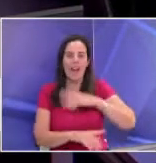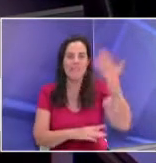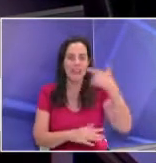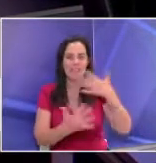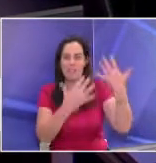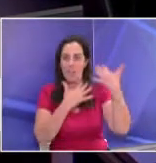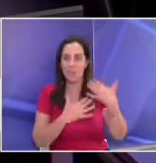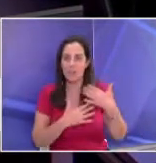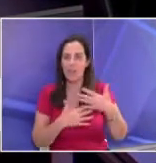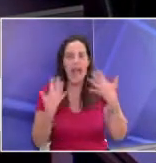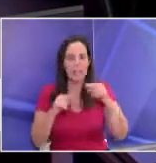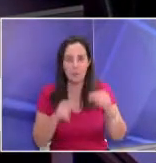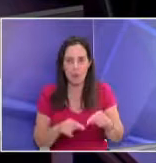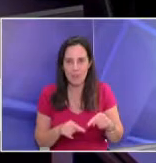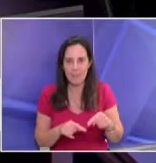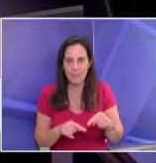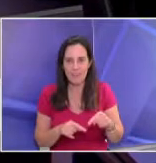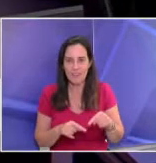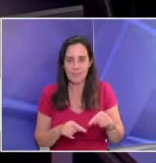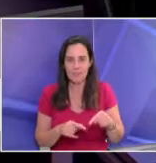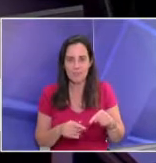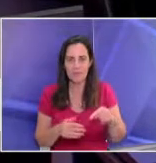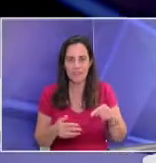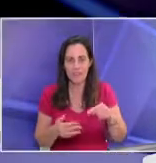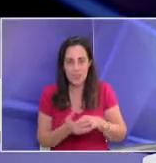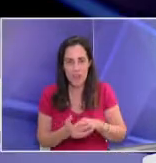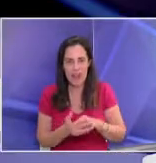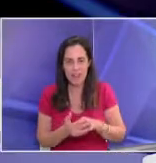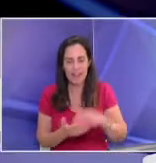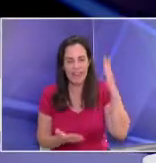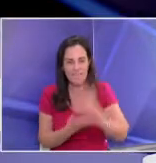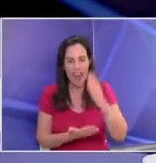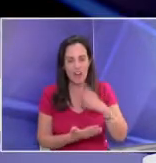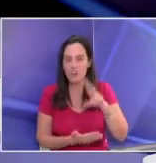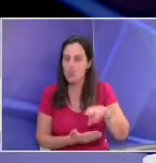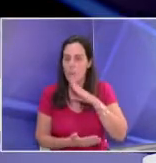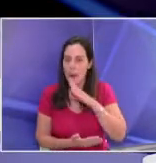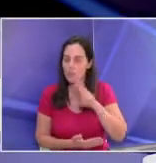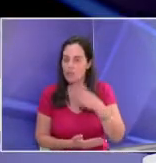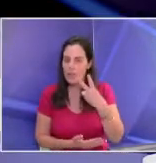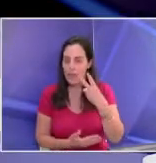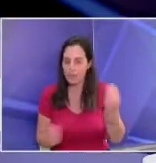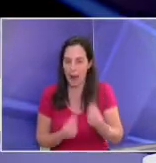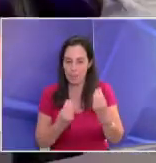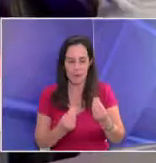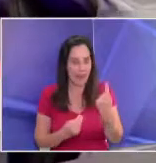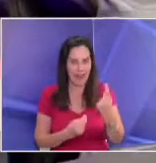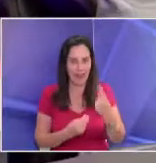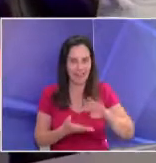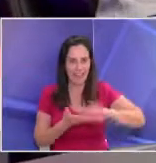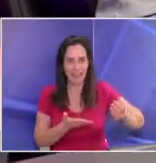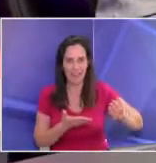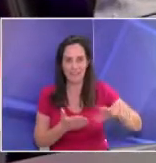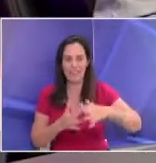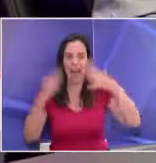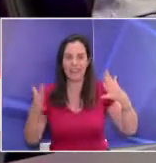לפני 10 שנים. אוקיי. הסיפור הזה של קביעה, יש לנו פה בעיה, יש פה שני מנגנונים. מנגנון של הדרה